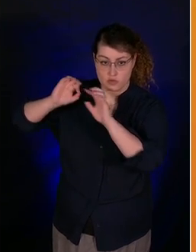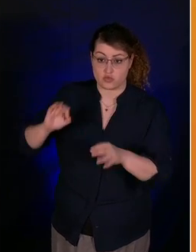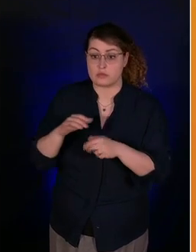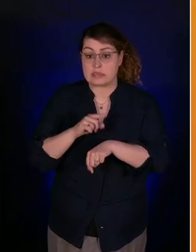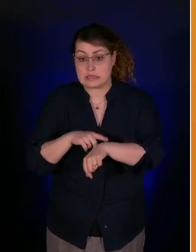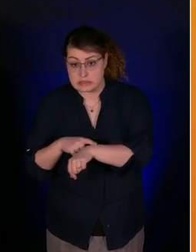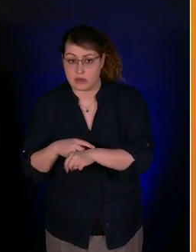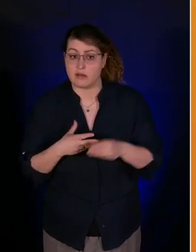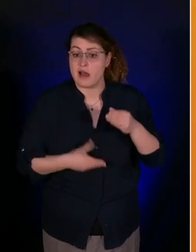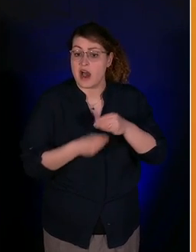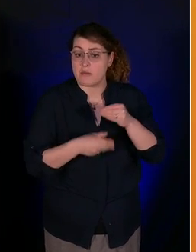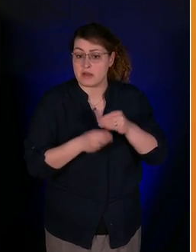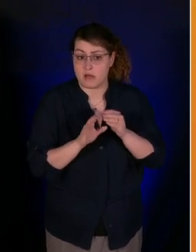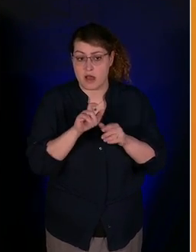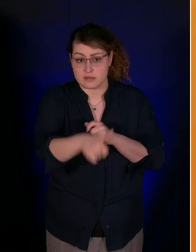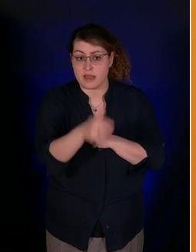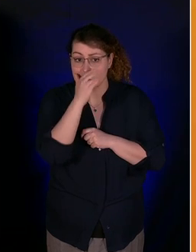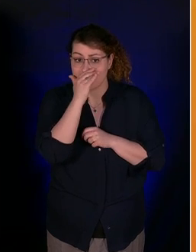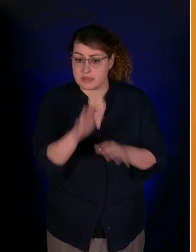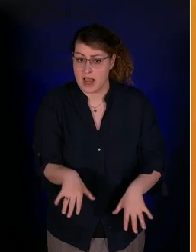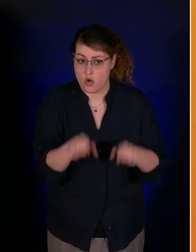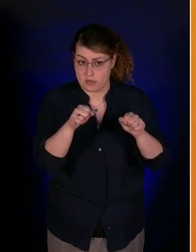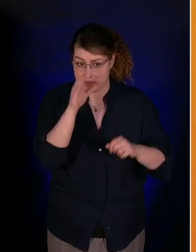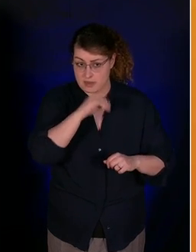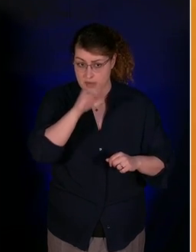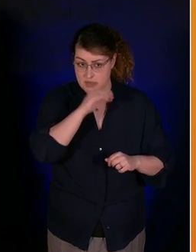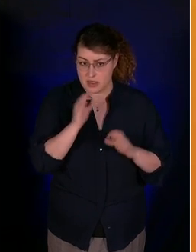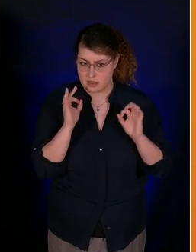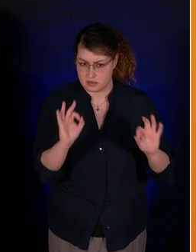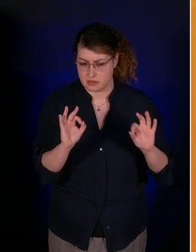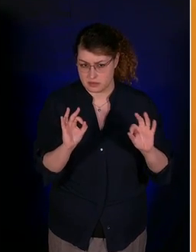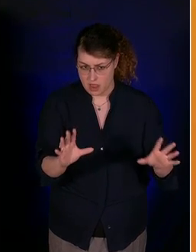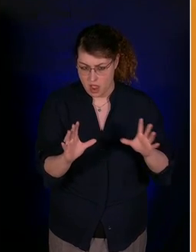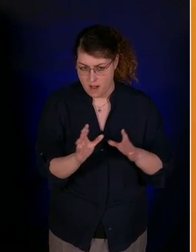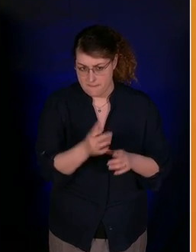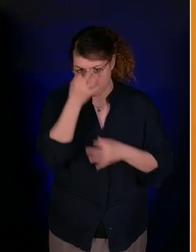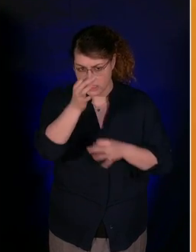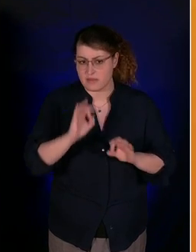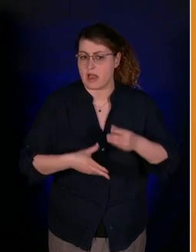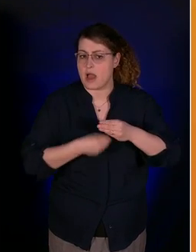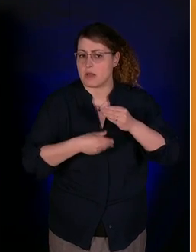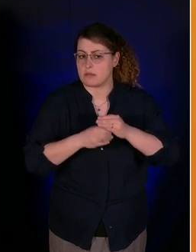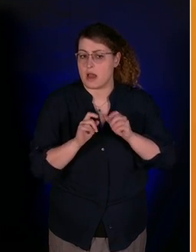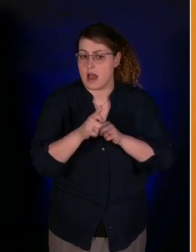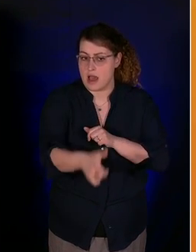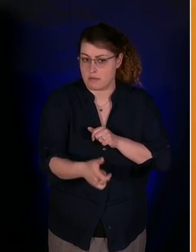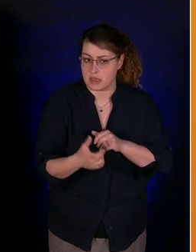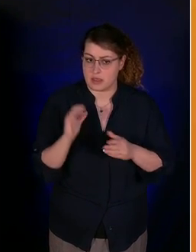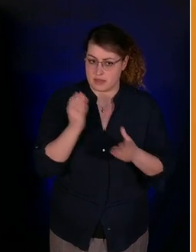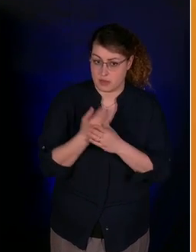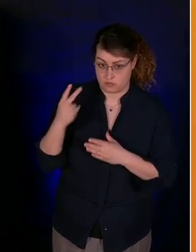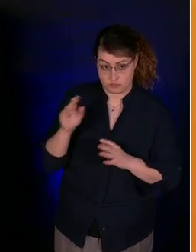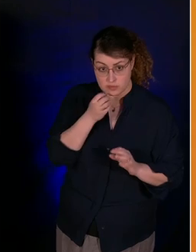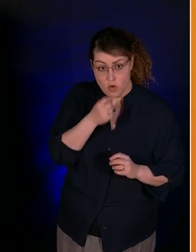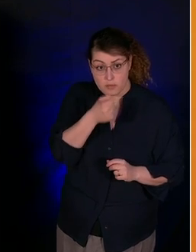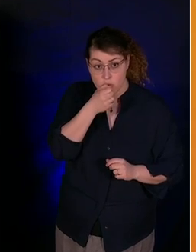les amendements sera, cet après-midi à la reprise, il y aura un temps sur les amendements précis, s'il y a encore des demandes, après l'intervention de Michel. Est-ce que c'est bon pour le